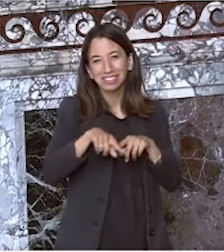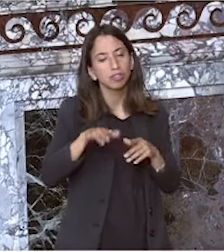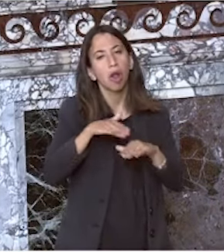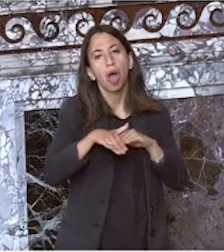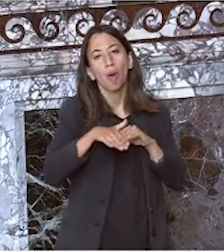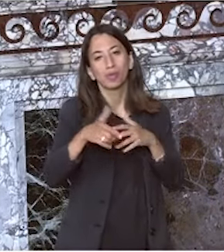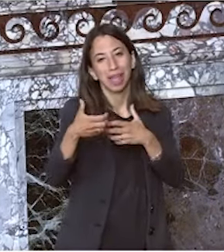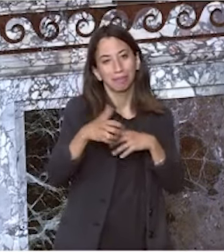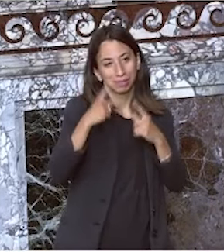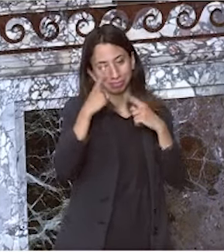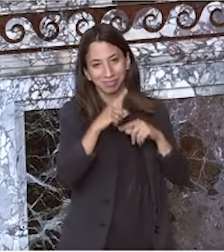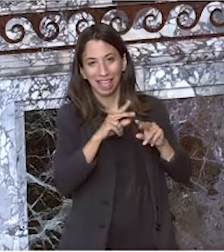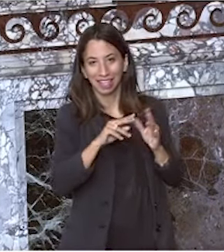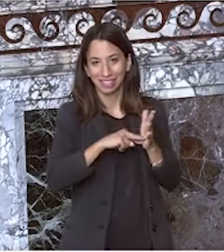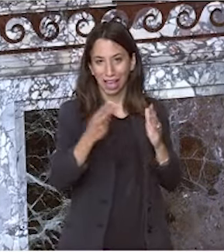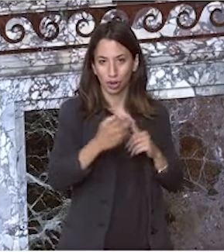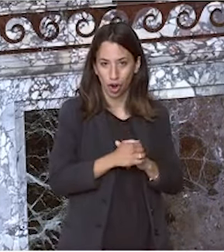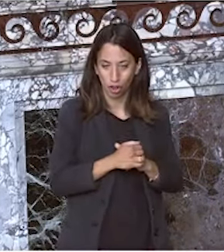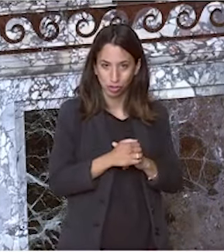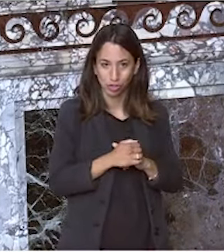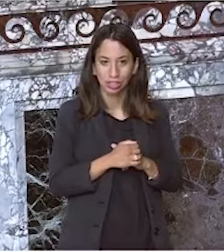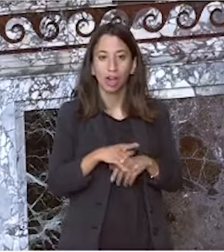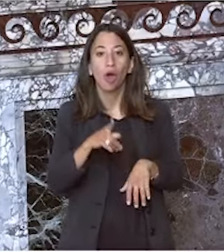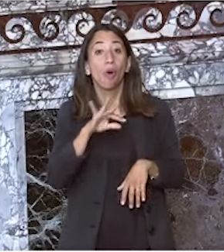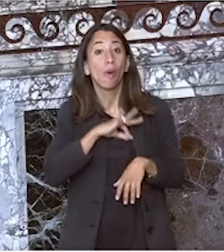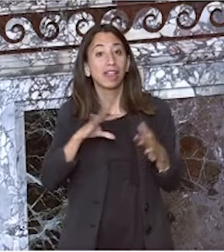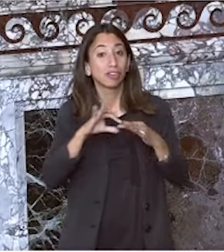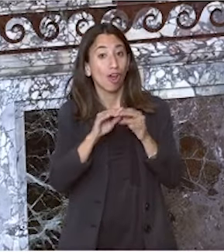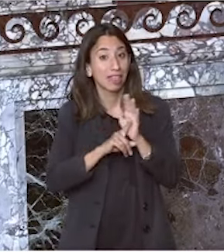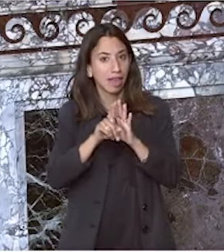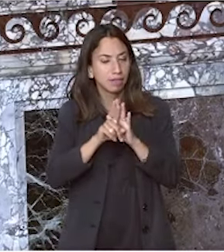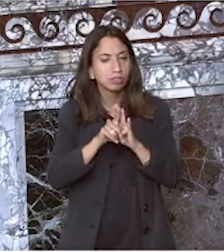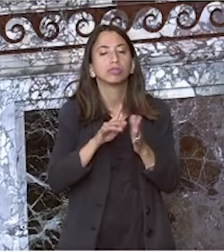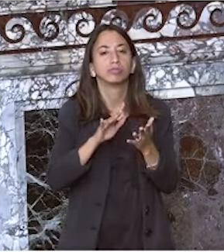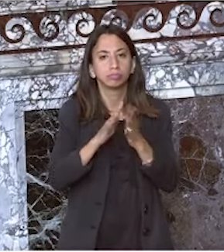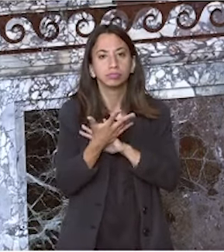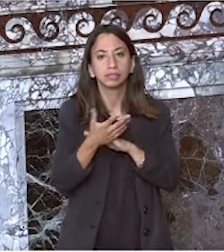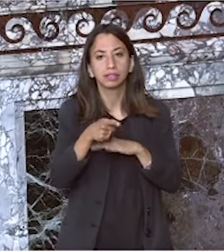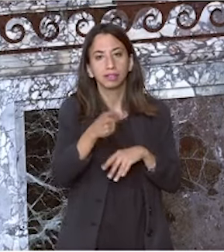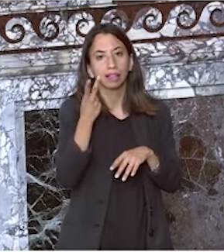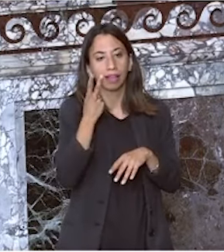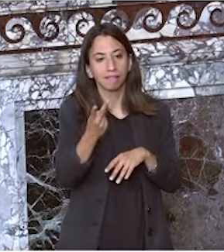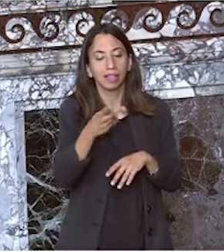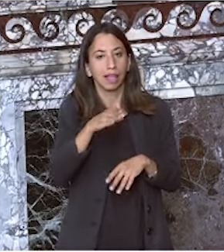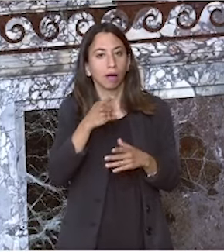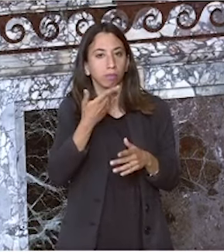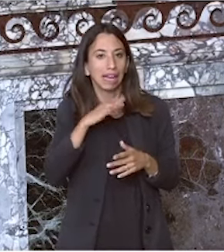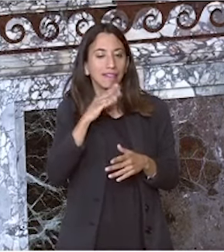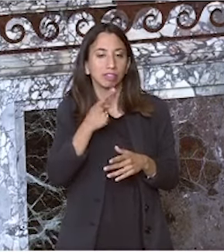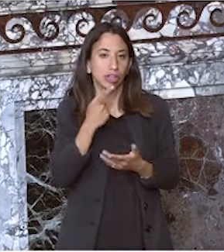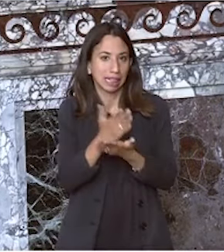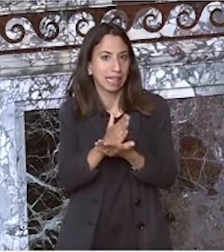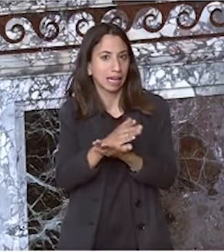I guadagni di efficienza che ne derivano stanno determinando benefici sia per gli intermediari sia per la